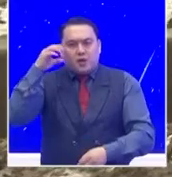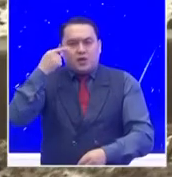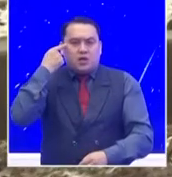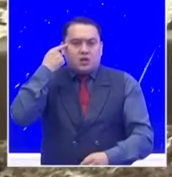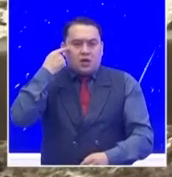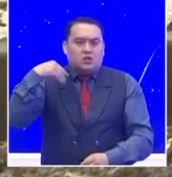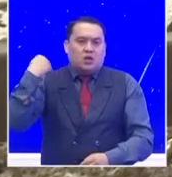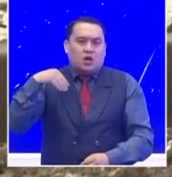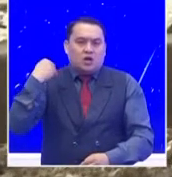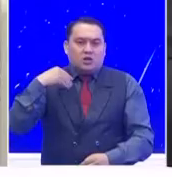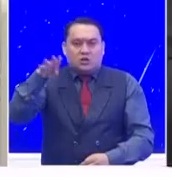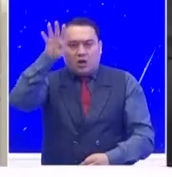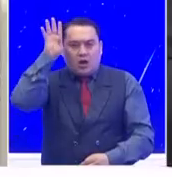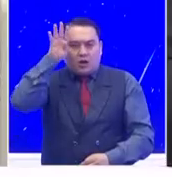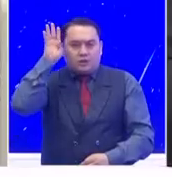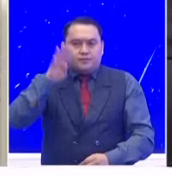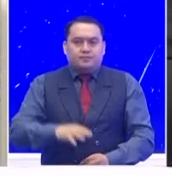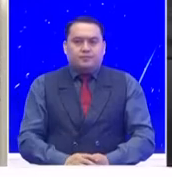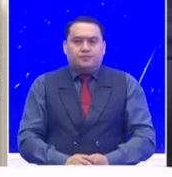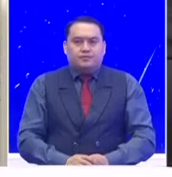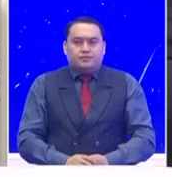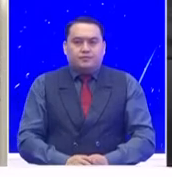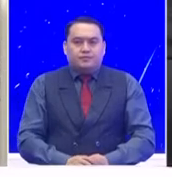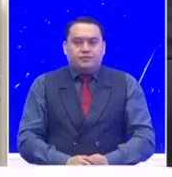Кыргызстан, Таджикистан и Иран.